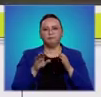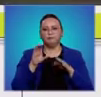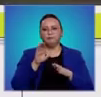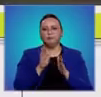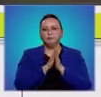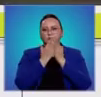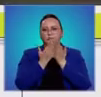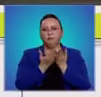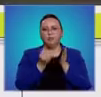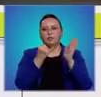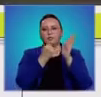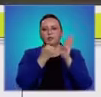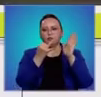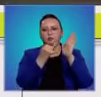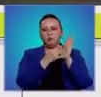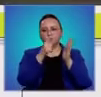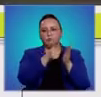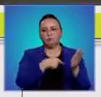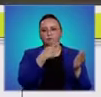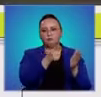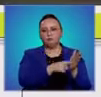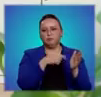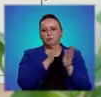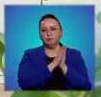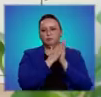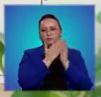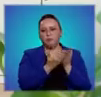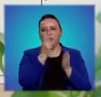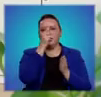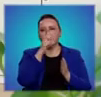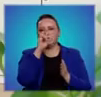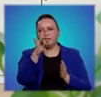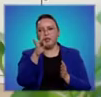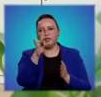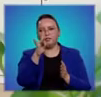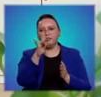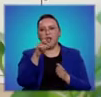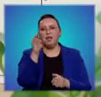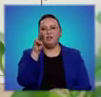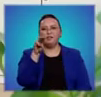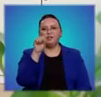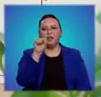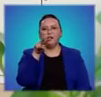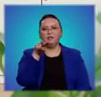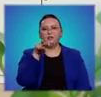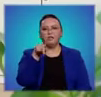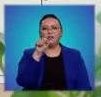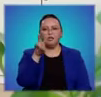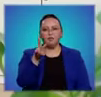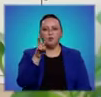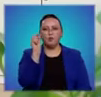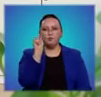бичгийнхээ 67 дугаар талыг гаргаад цэр химийн датлан бичсэн шилэхийг хамтдаа